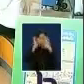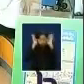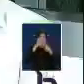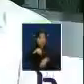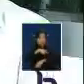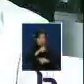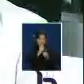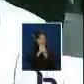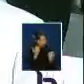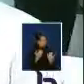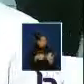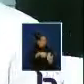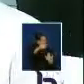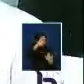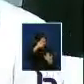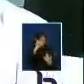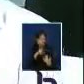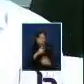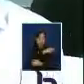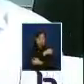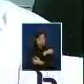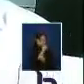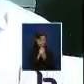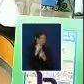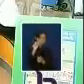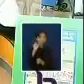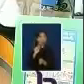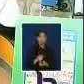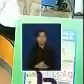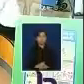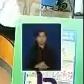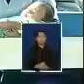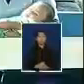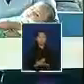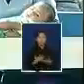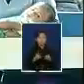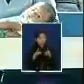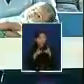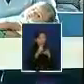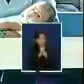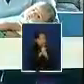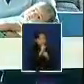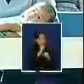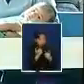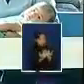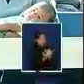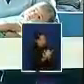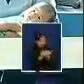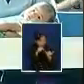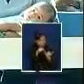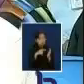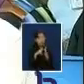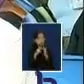ช่วงนี้ที่มีอาการแทรกซ้อนนะฮะให้รีบพามานะครับ ซึ่งวิธีการรักษานี่คือให้ยาตามอาการหรือว่าอย่างไรครับ อาหาร